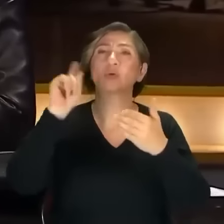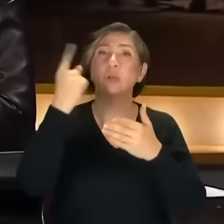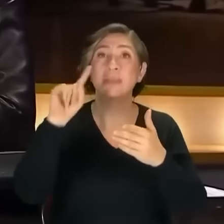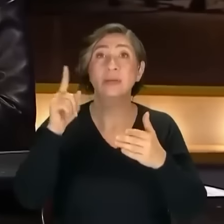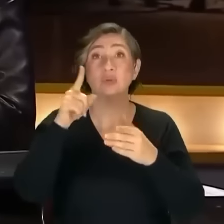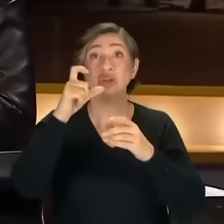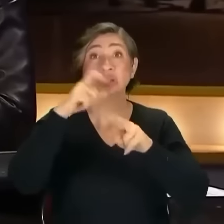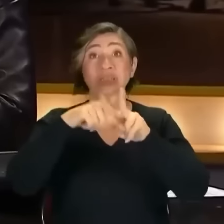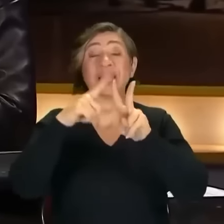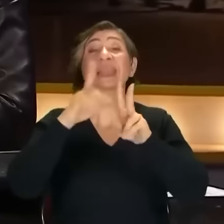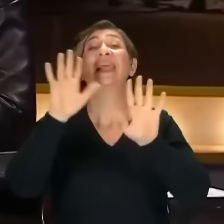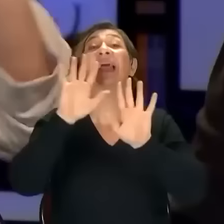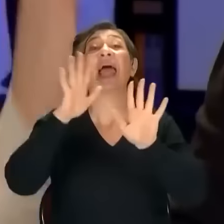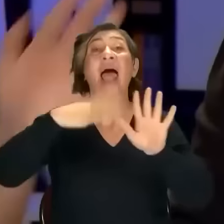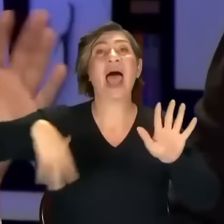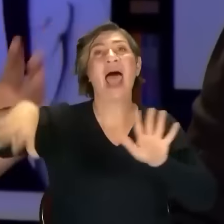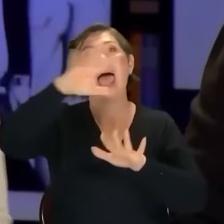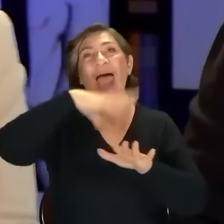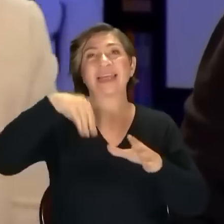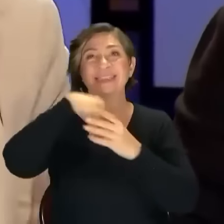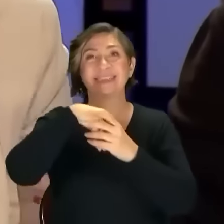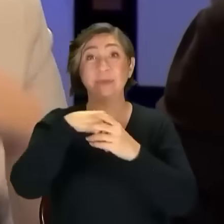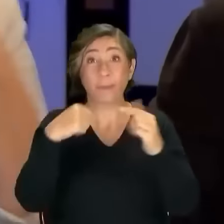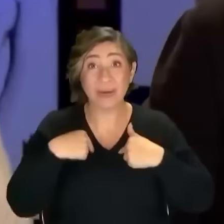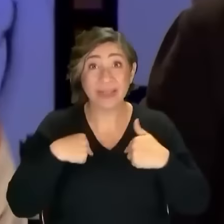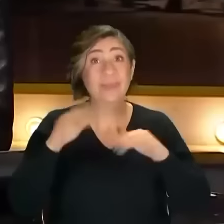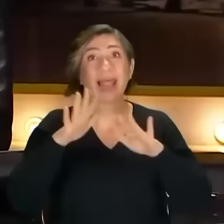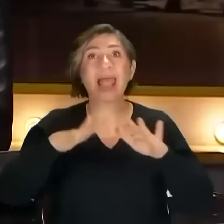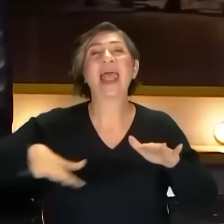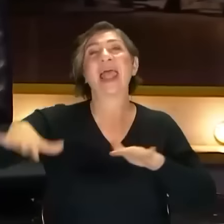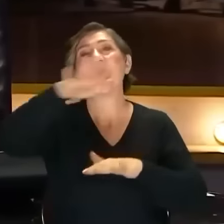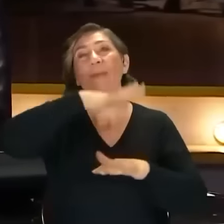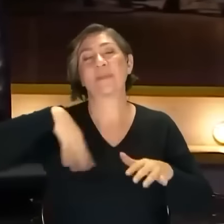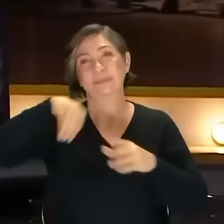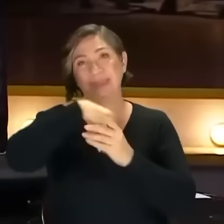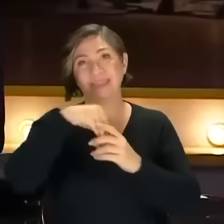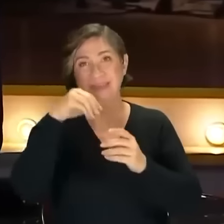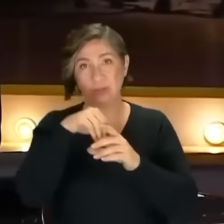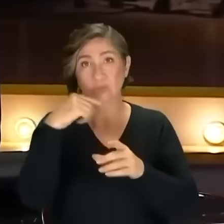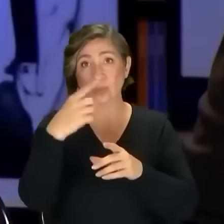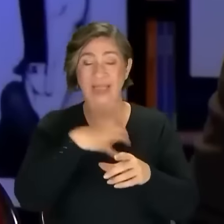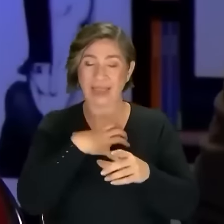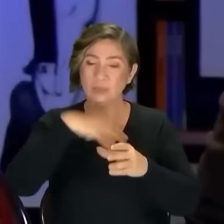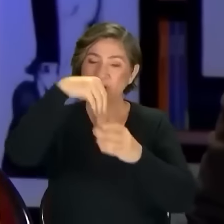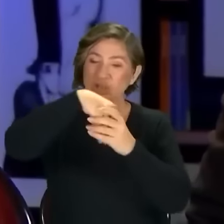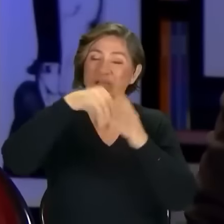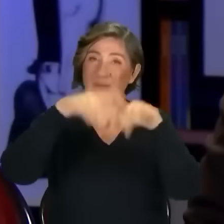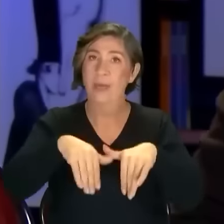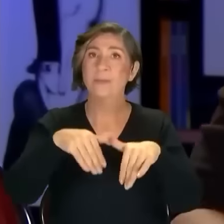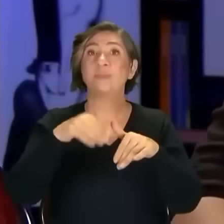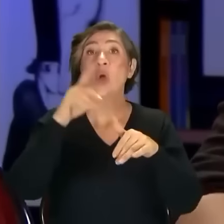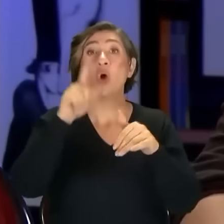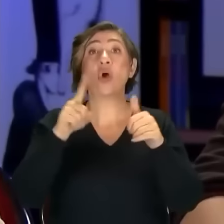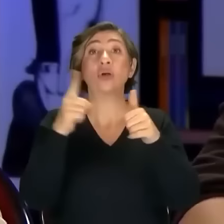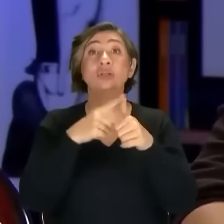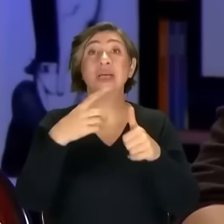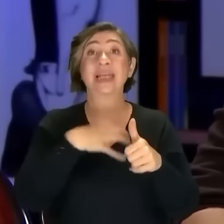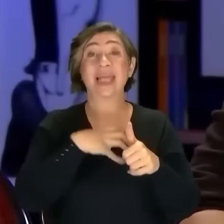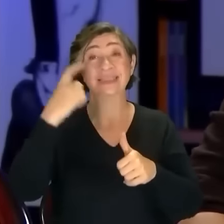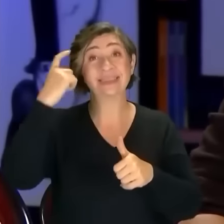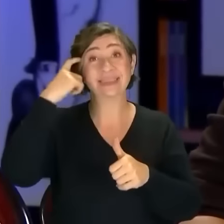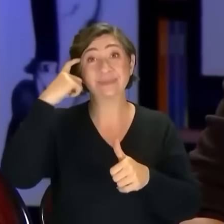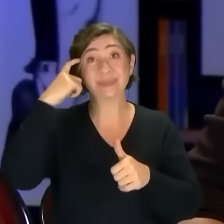Canan için söylüyorsunuz değil bençin değil bana mı söylüyorsun hayır hepimize söylüyorum kendimi de bunun içinde tutuyorum önce kendi